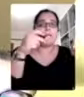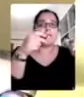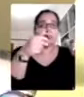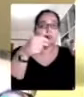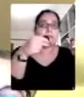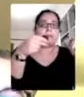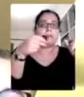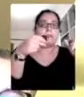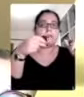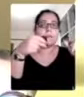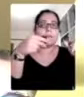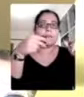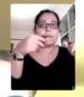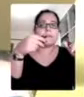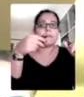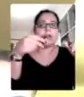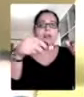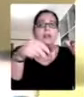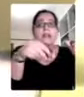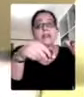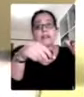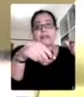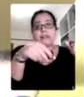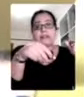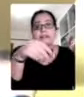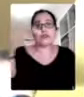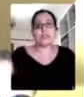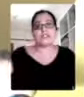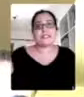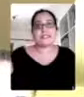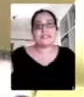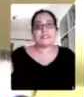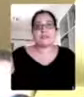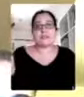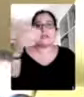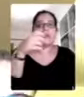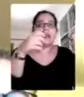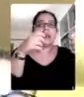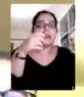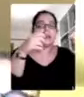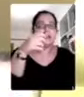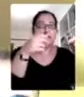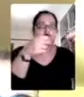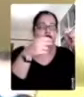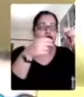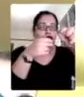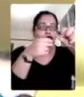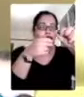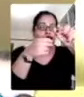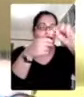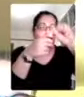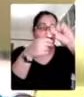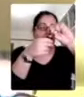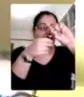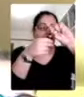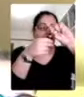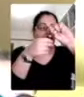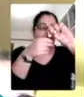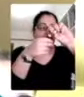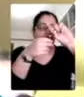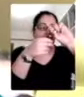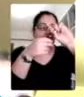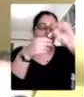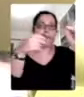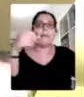negatif olduğu zaman çok sesli çıkar. Evet. Pozitifi kimse anlatmıyor. Pozitifi kimse anlatmıyor. Ben bunu hep